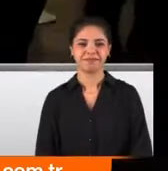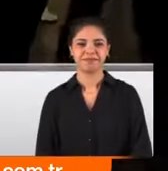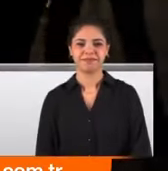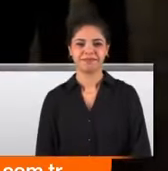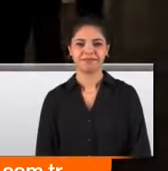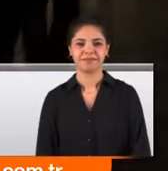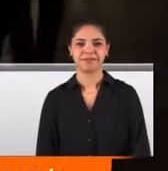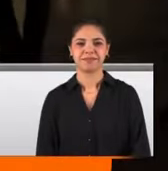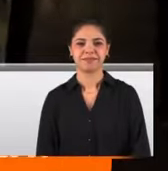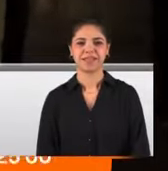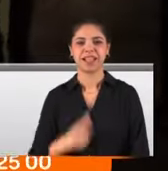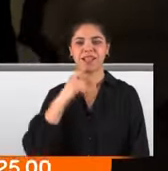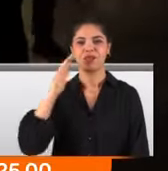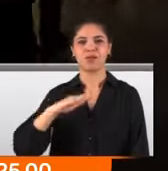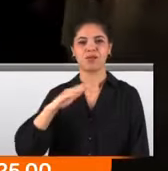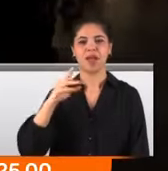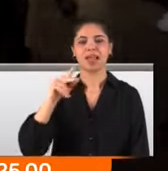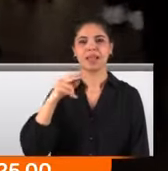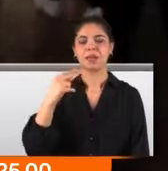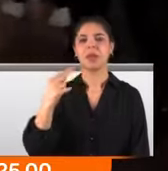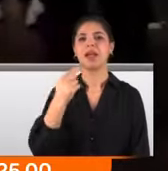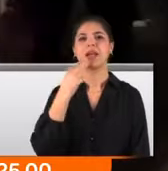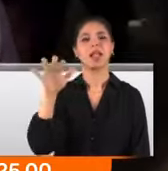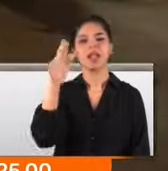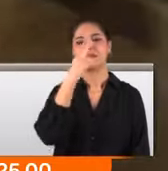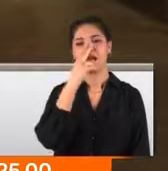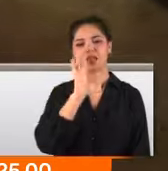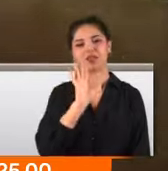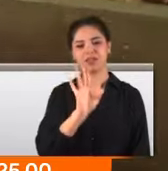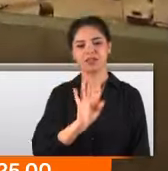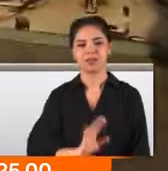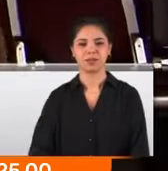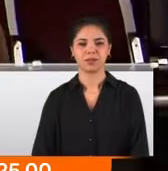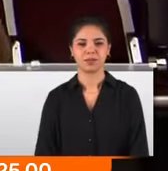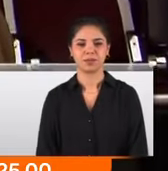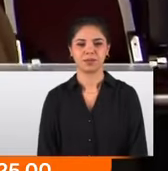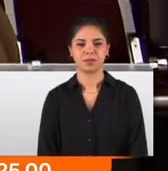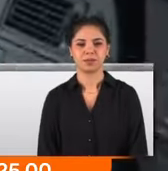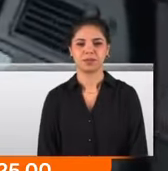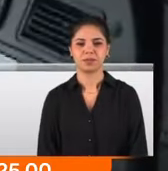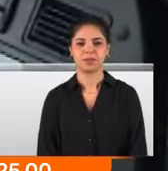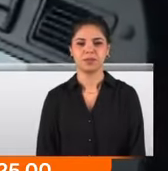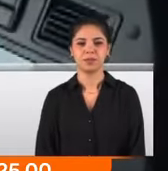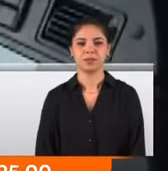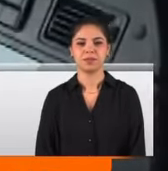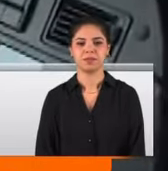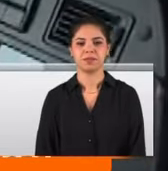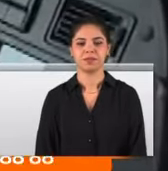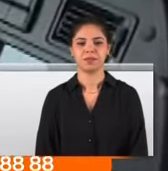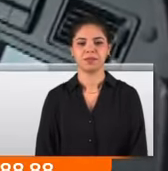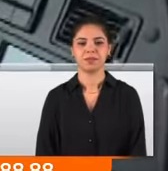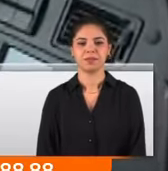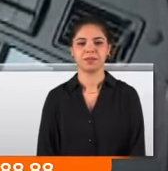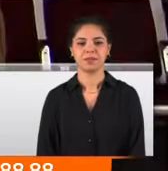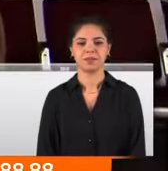Bir de küçük görünmemden dolayı sanırım bayan olmamı o kadar yadırgamıyorlar artık da. Bu canım abinim. 20 yıldır şoförlük yapıyorum. Çok şoför